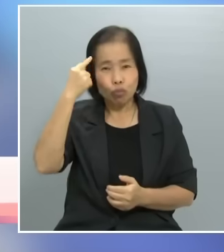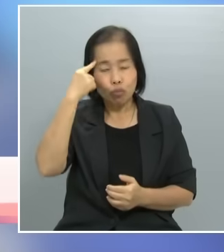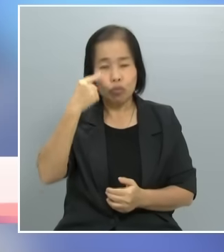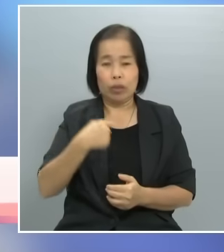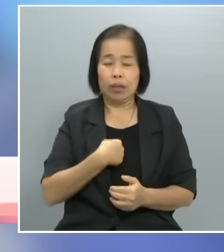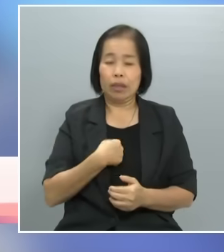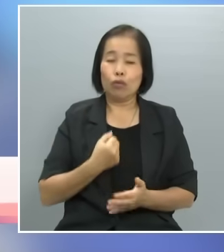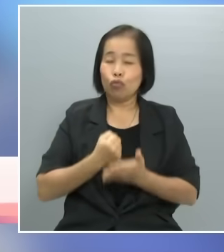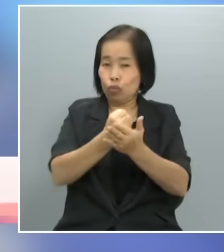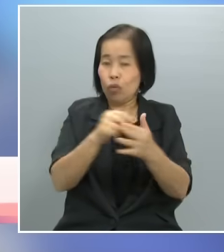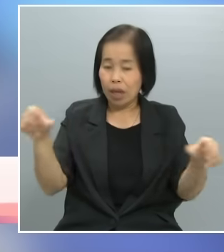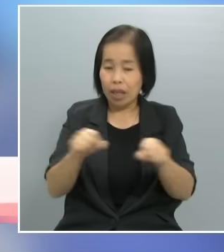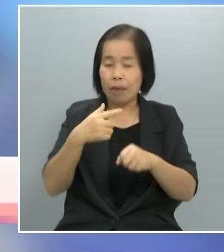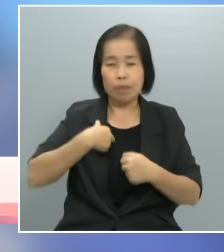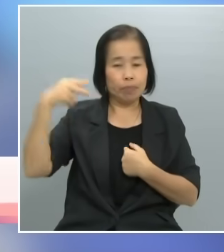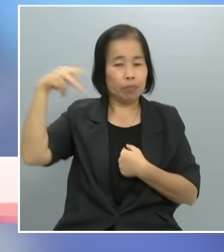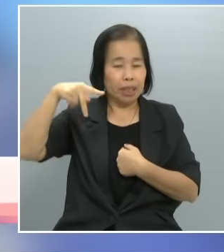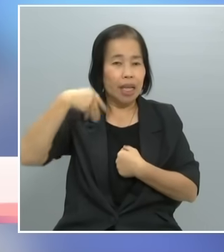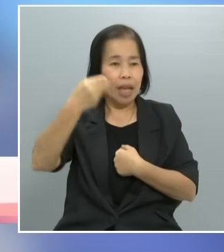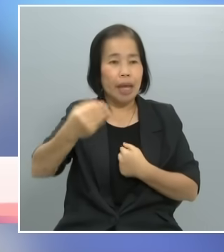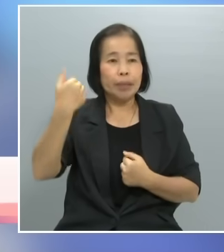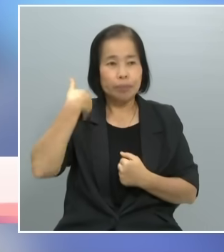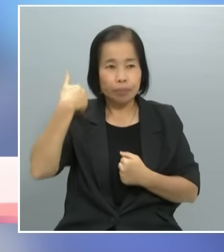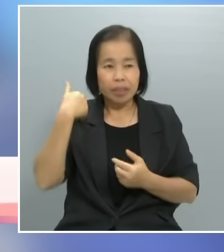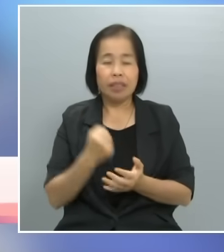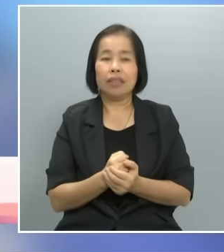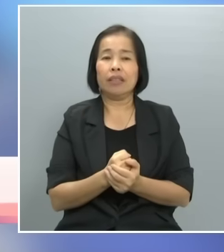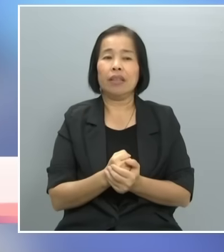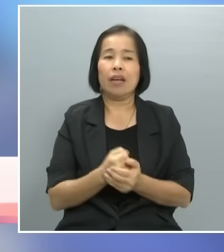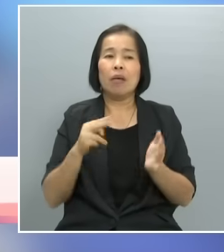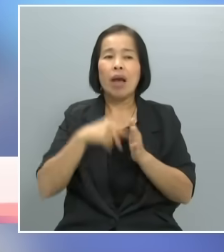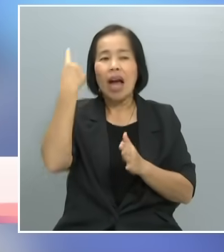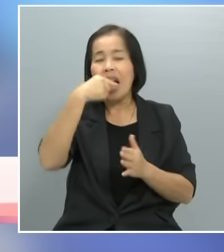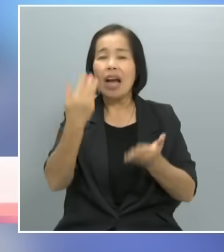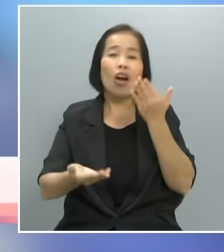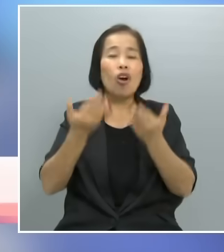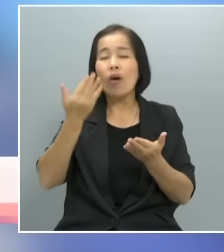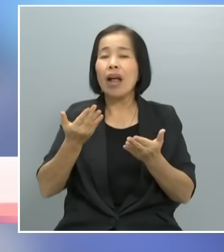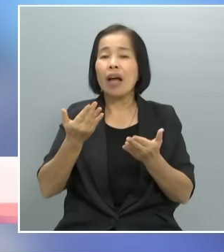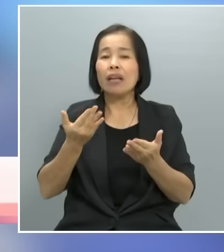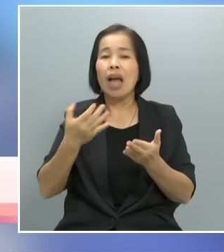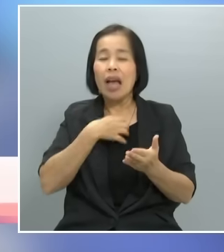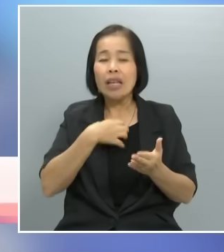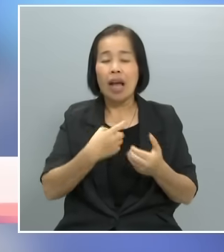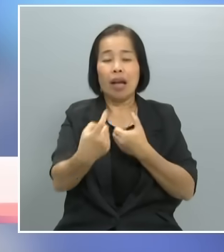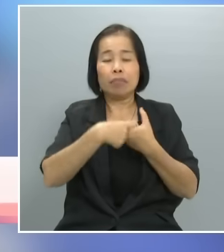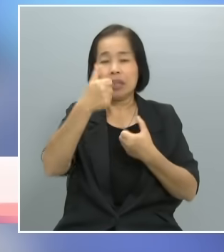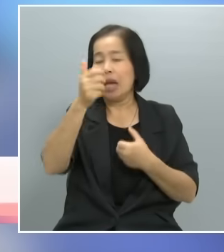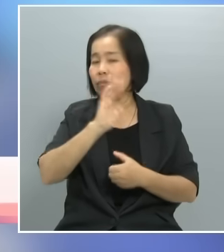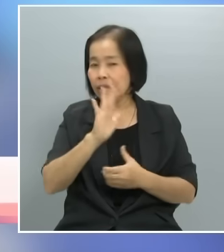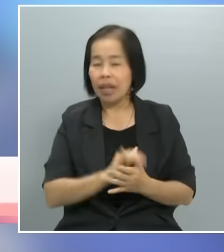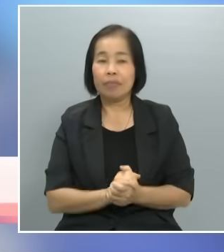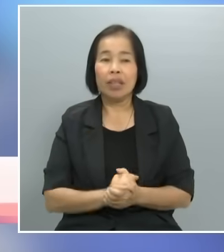พี่เล็กลูกค้าเคสพิเศษลูกค้าเคส Exclusive ไม่ใช่ใครๆก็จะเป็นลูกค้าพี่เล็กได้เพราะฉะนั้น